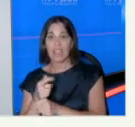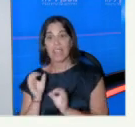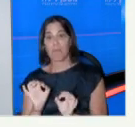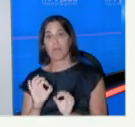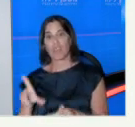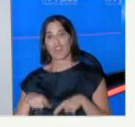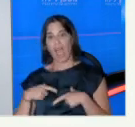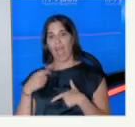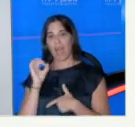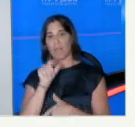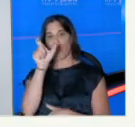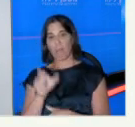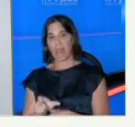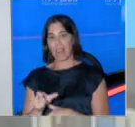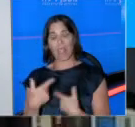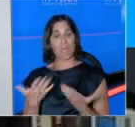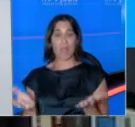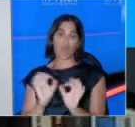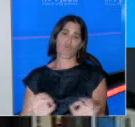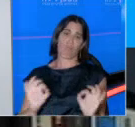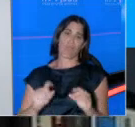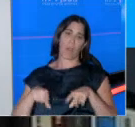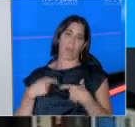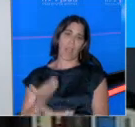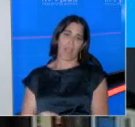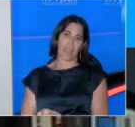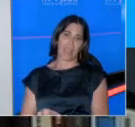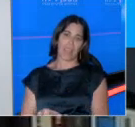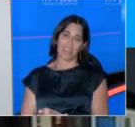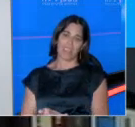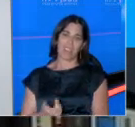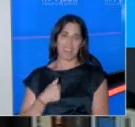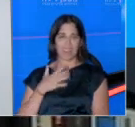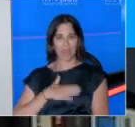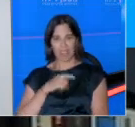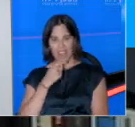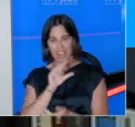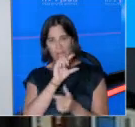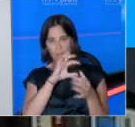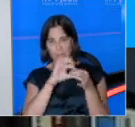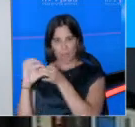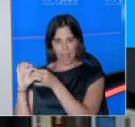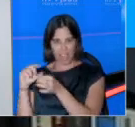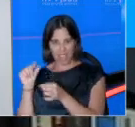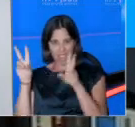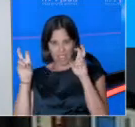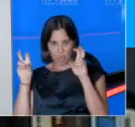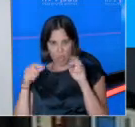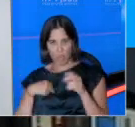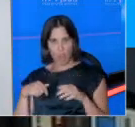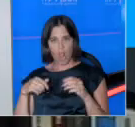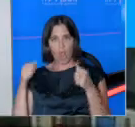זה החיים של אדם שאין לו, אין לו כלום בחיים. אני תצאת לך באמת ציטוט קטן של